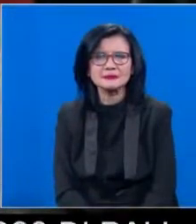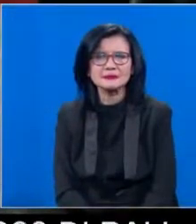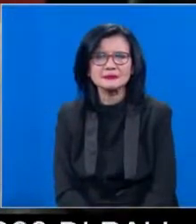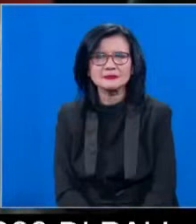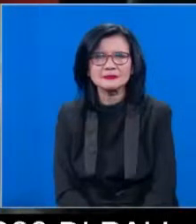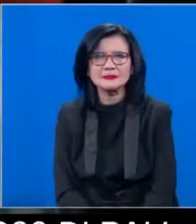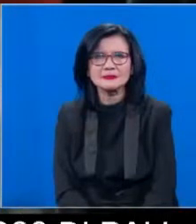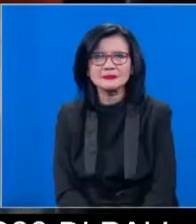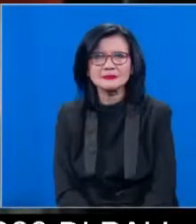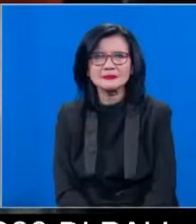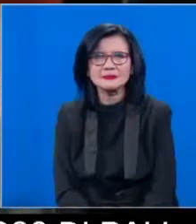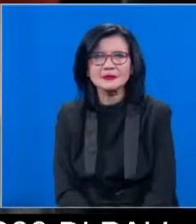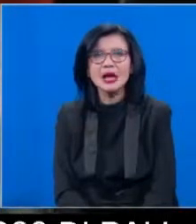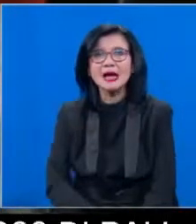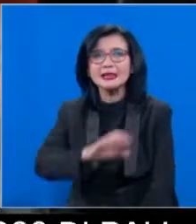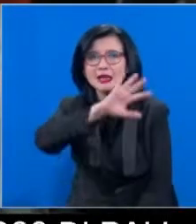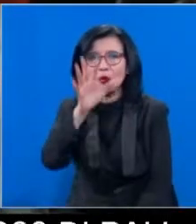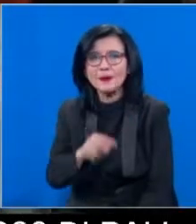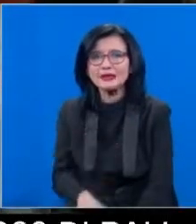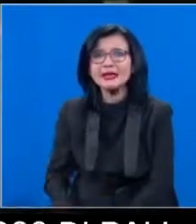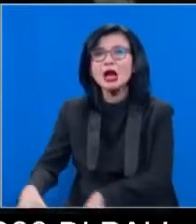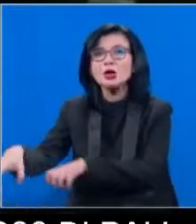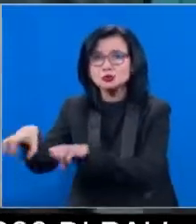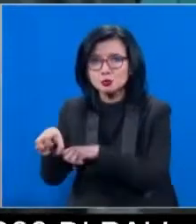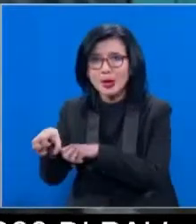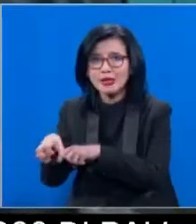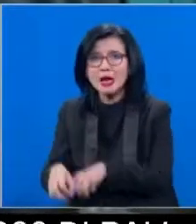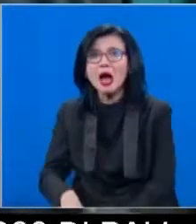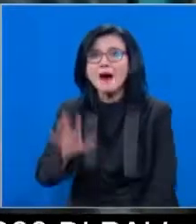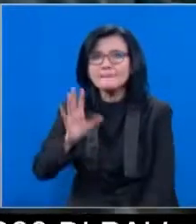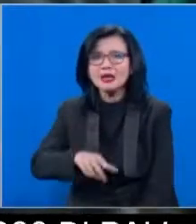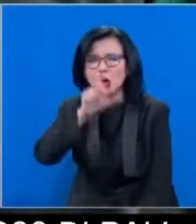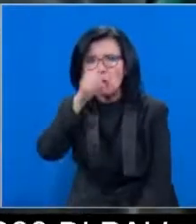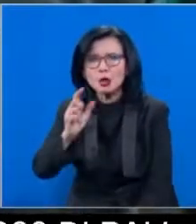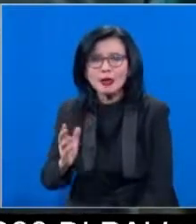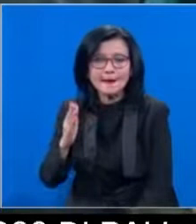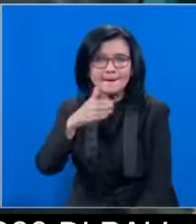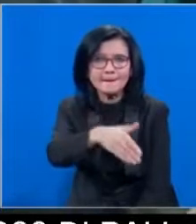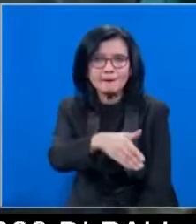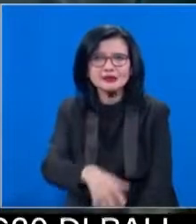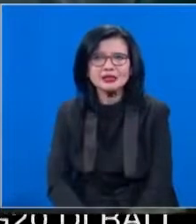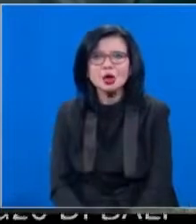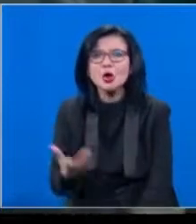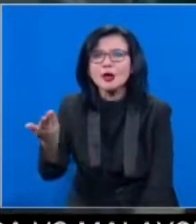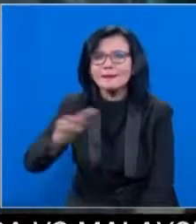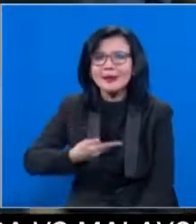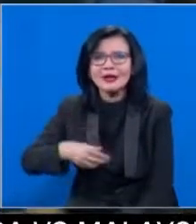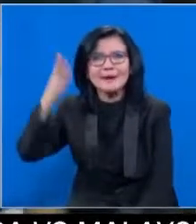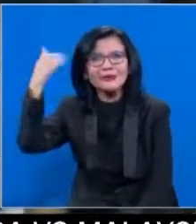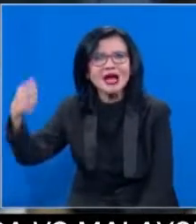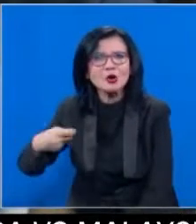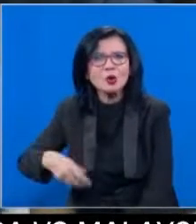Hai sementara di Kabupaten Tuban Jawa Timur ratusan pedagang memenuhi halaman Pasar Baru untuk mendapatkan minyak goreng murah